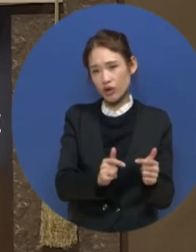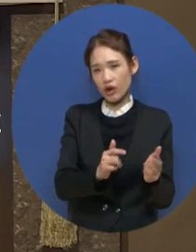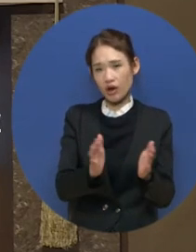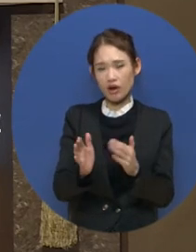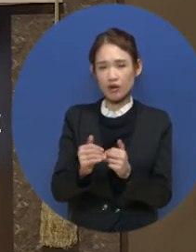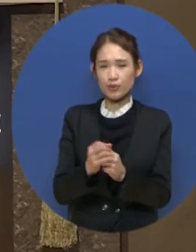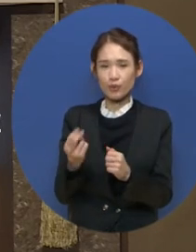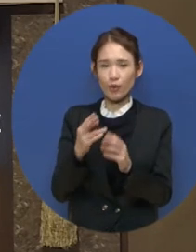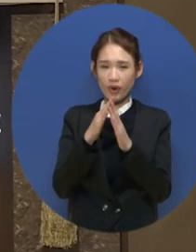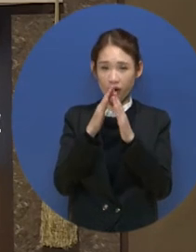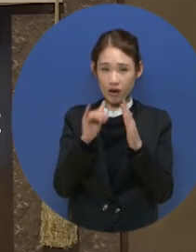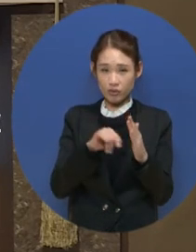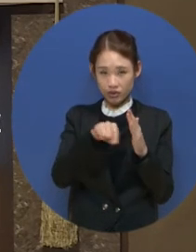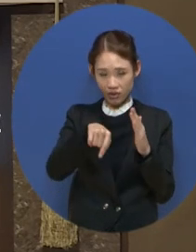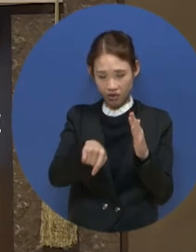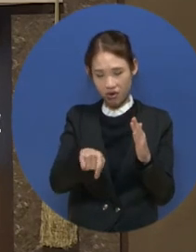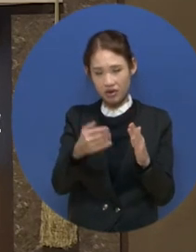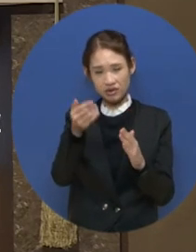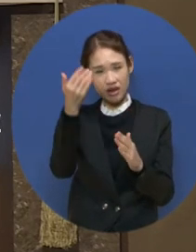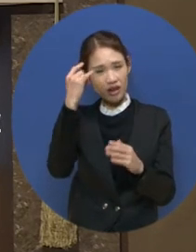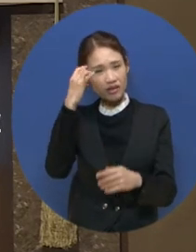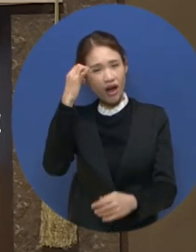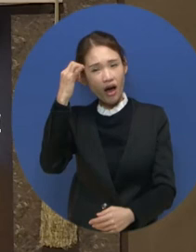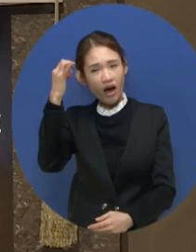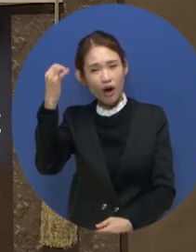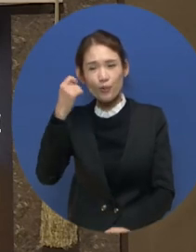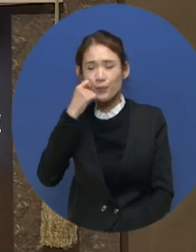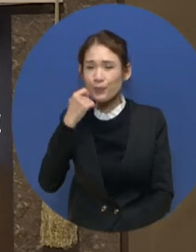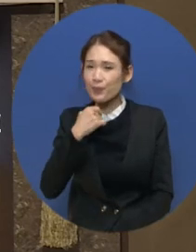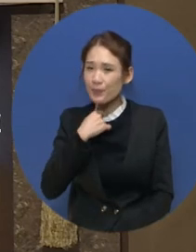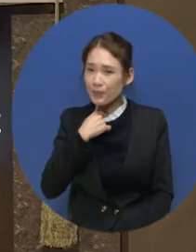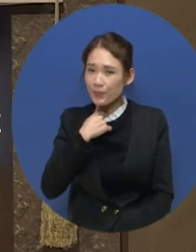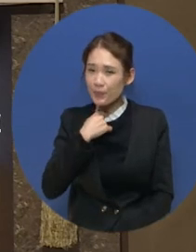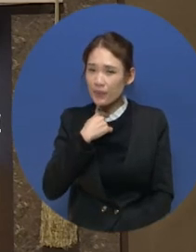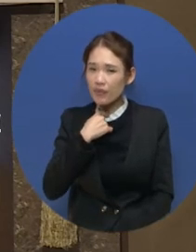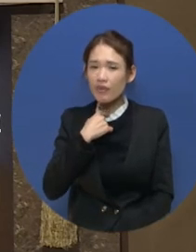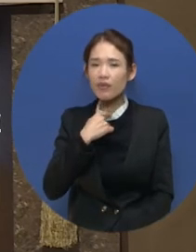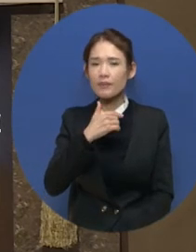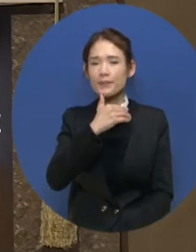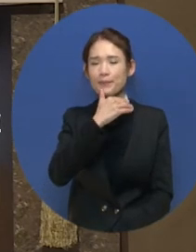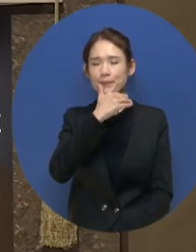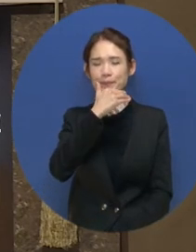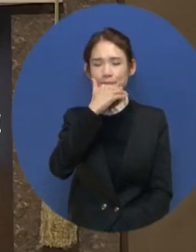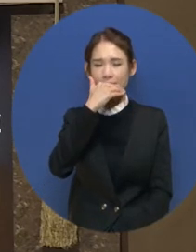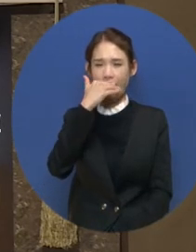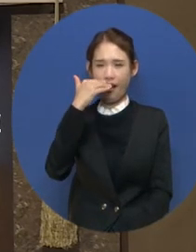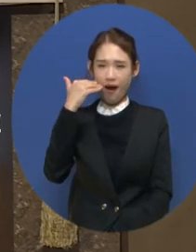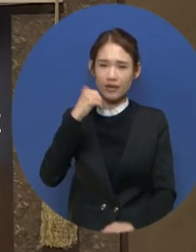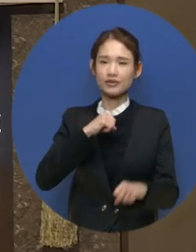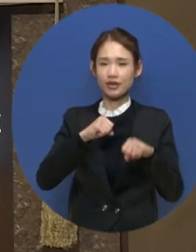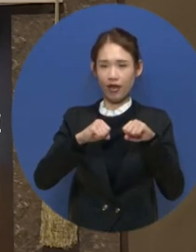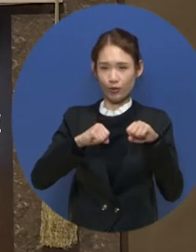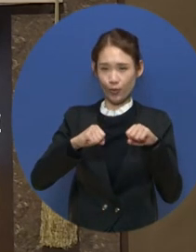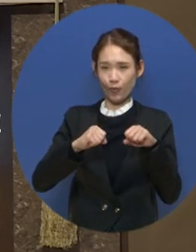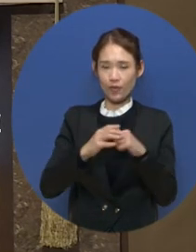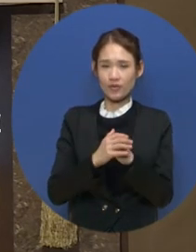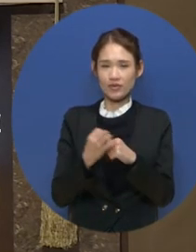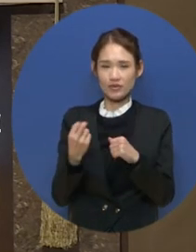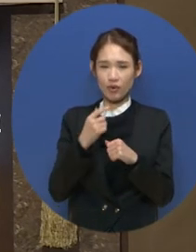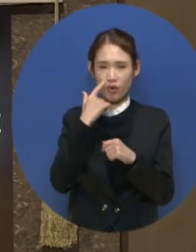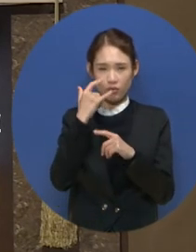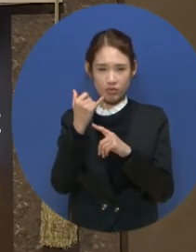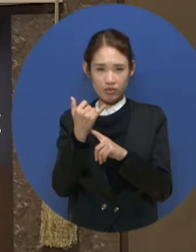가정 내에서도 그 선에 예상하지 못했던 그러한 바람직한 그런 행동을 통해서 부모님들이